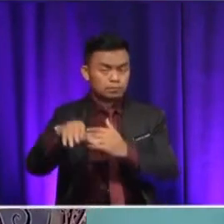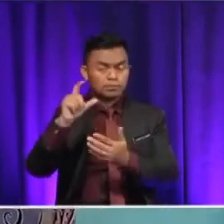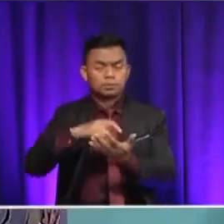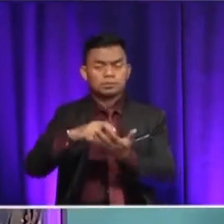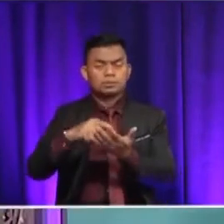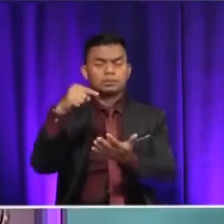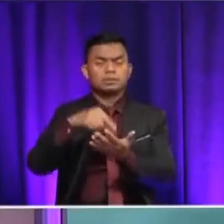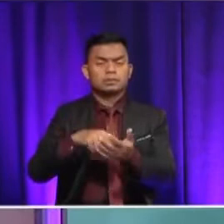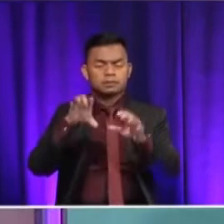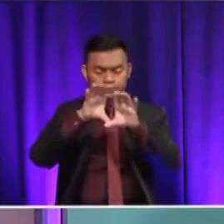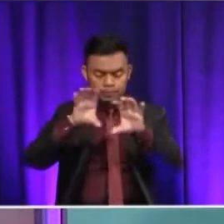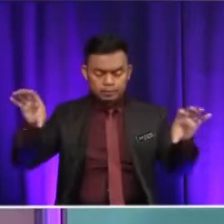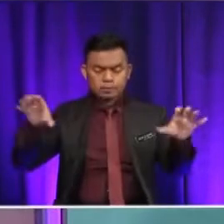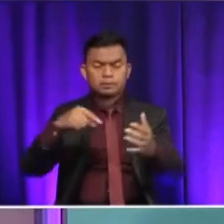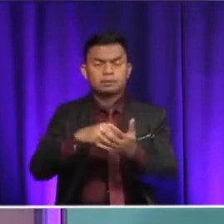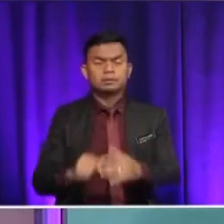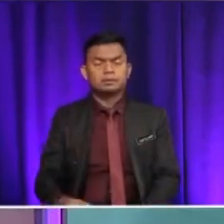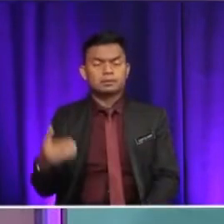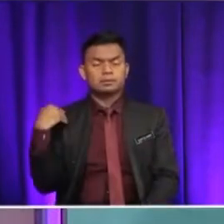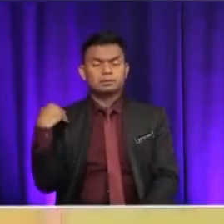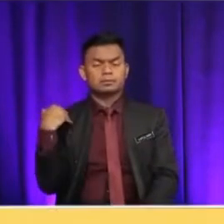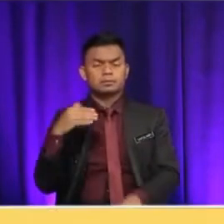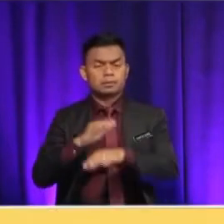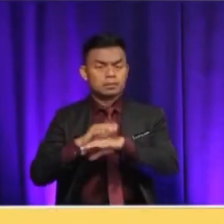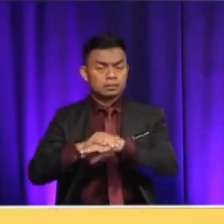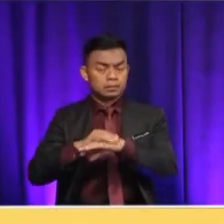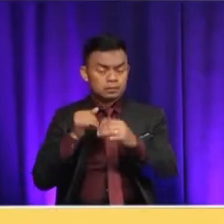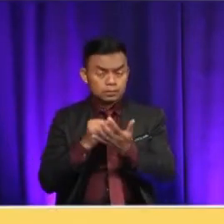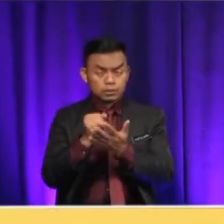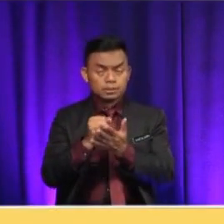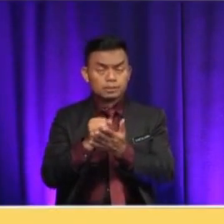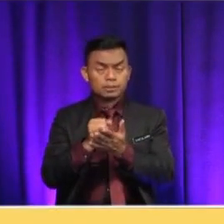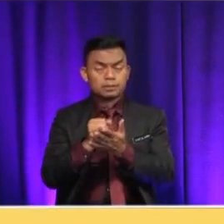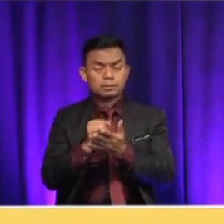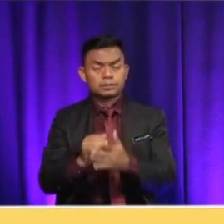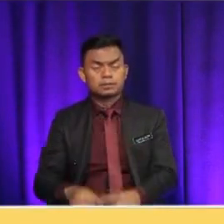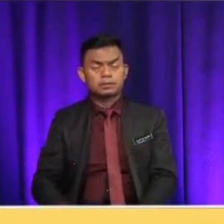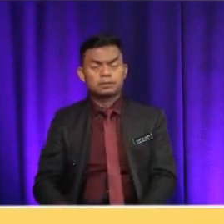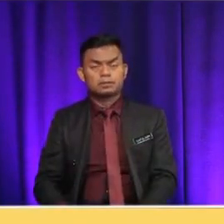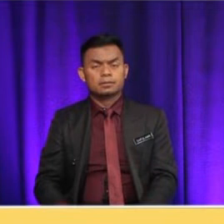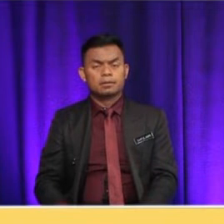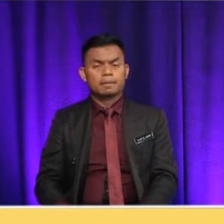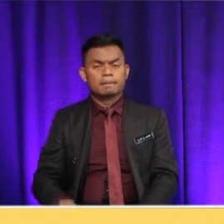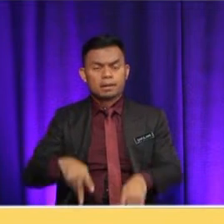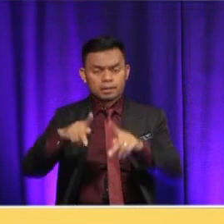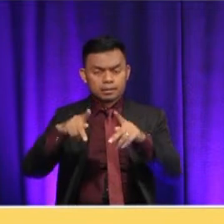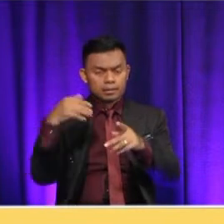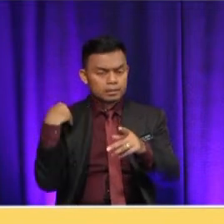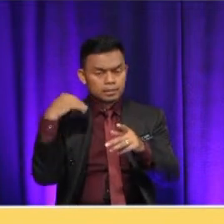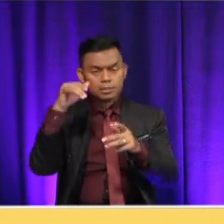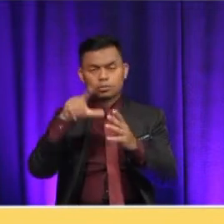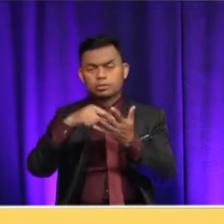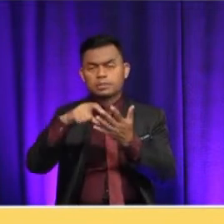dia banyak main dengan beberapa jenis pandangan. Sama ada kadang soalan tu keluar dalam bentuk lukisan isometri, ada lukisan tu keluar